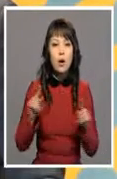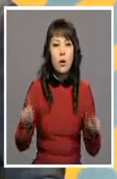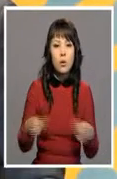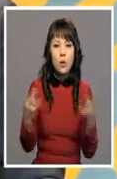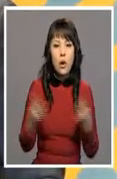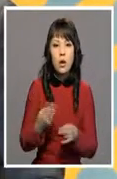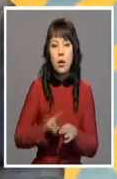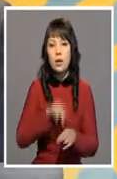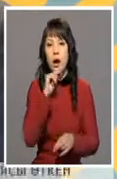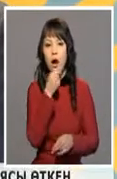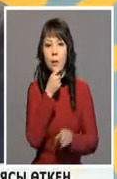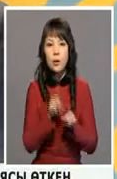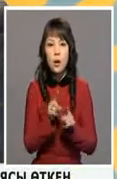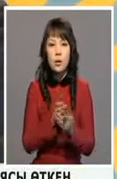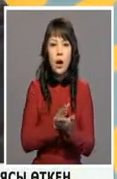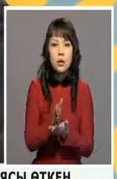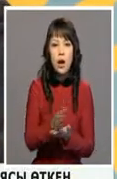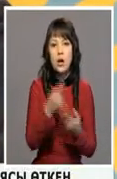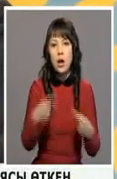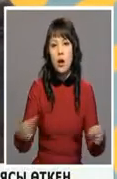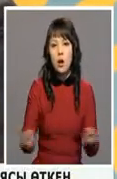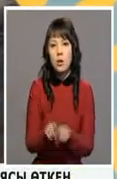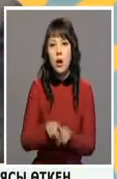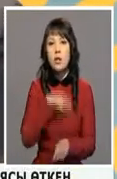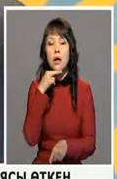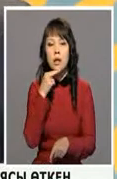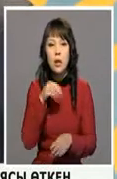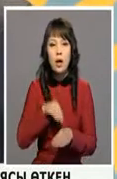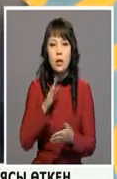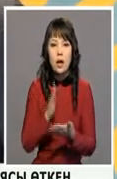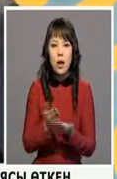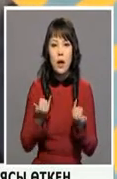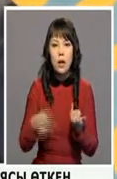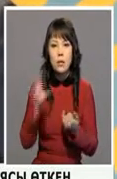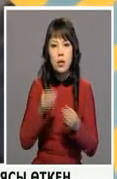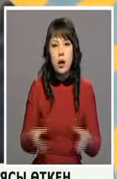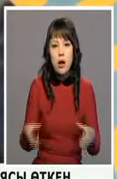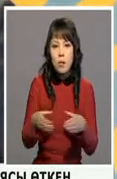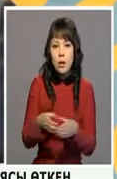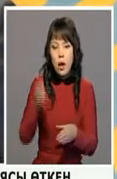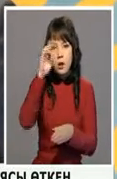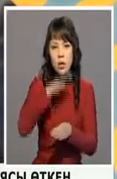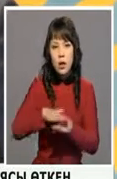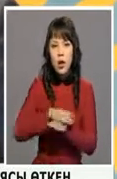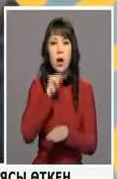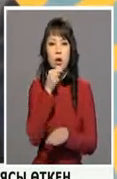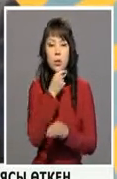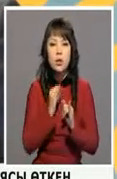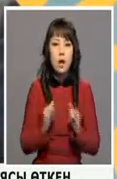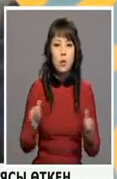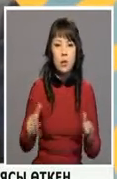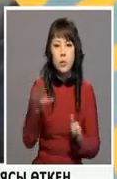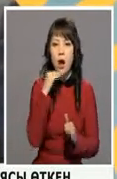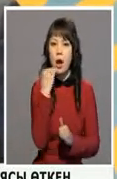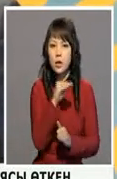қызметтеріңіз экономиканың барлық саласына да әсерін тигізеді. Бір сөзбен айтқанда, компания ел экономикасын дамыту үшін